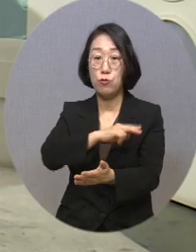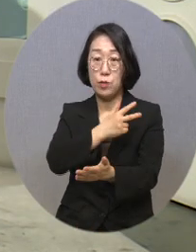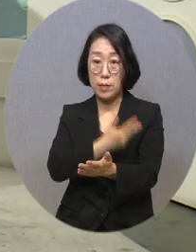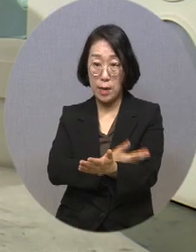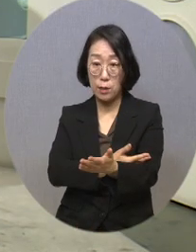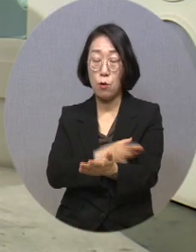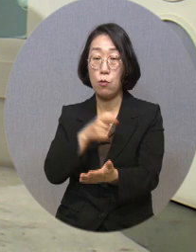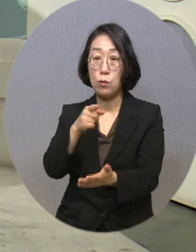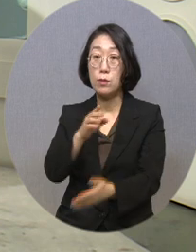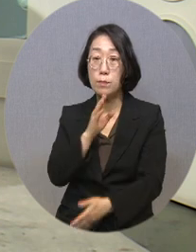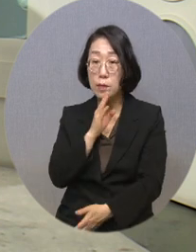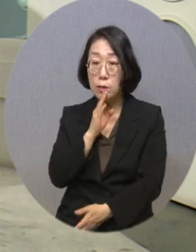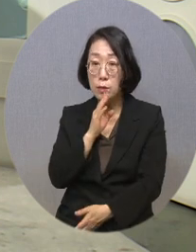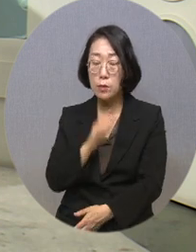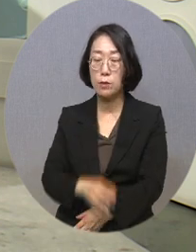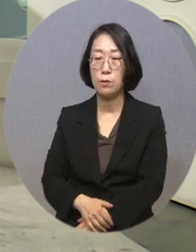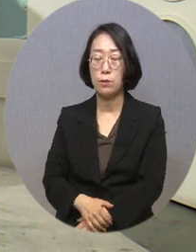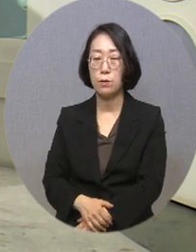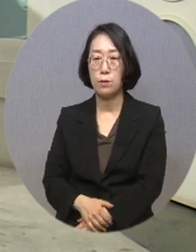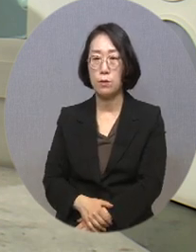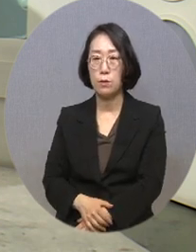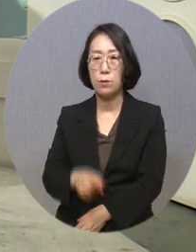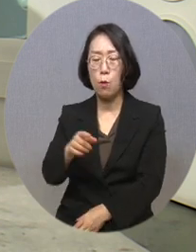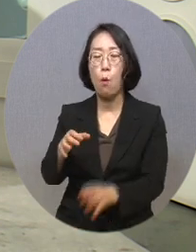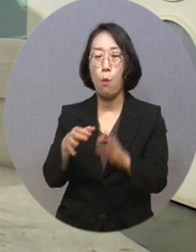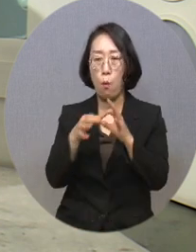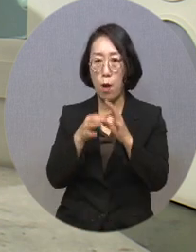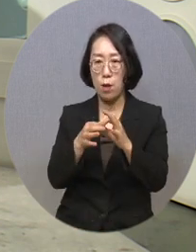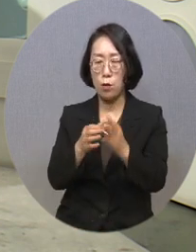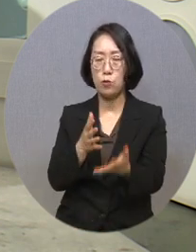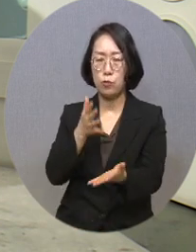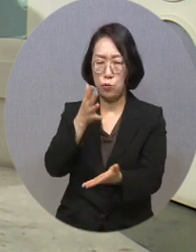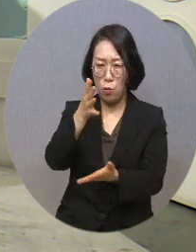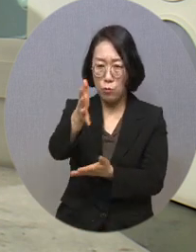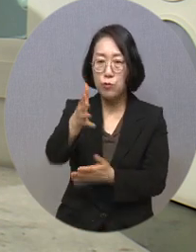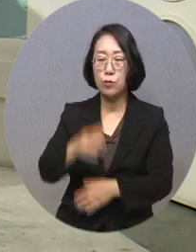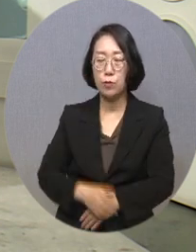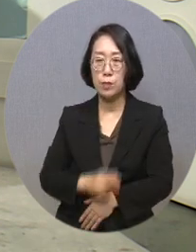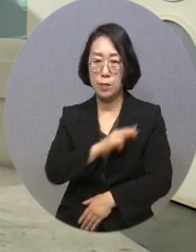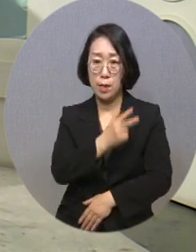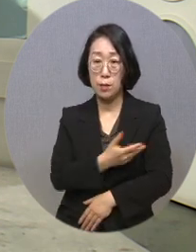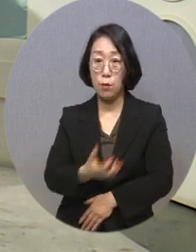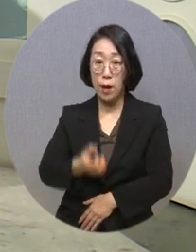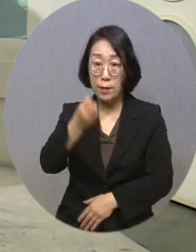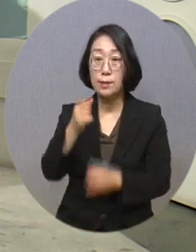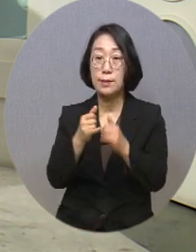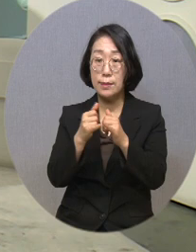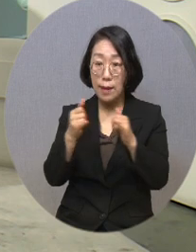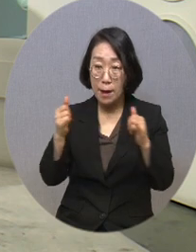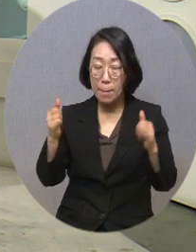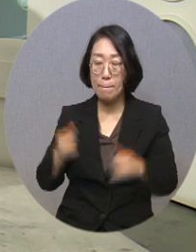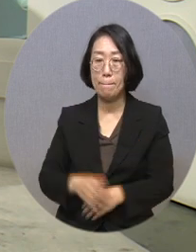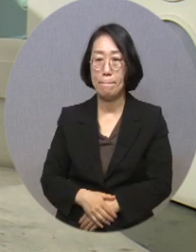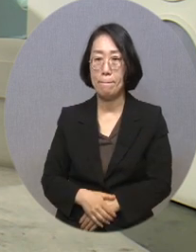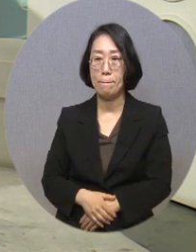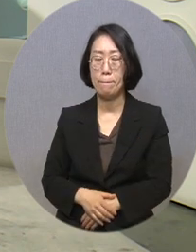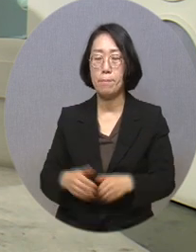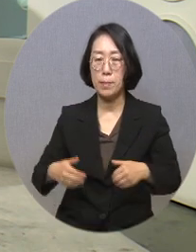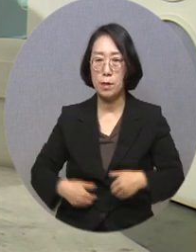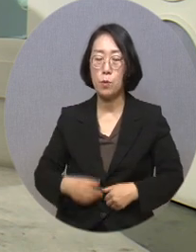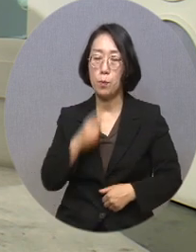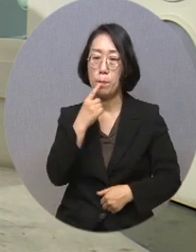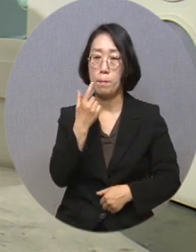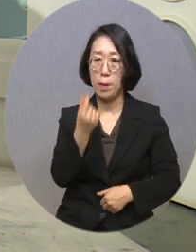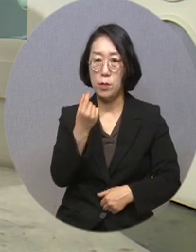제도는 그 부분들에 대해서 전문적인 그러한 그 자격을 갖춘 그렇죠. 그런 저 사람이어야 된다.